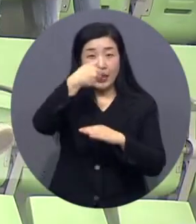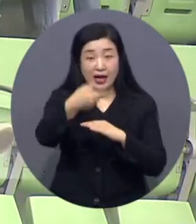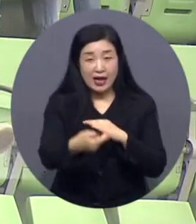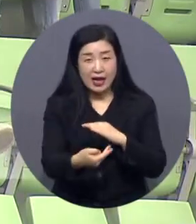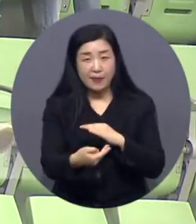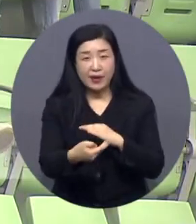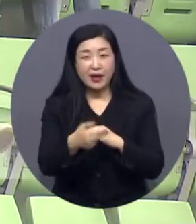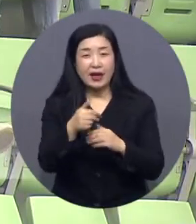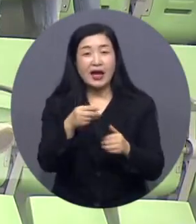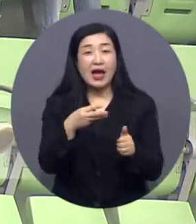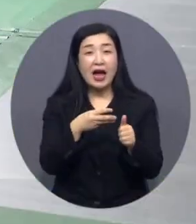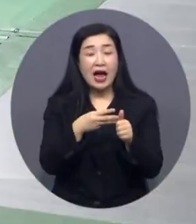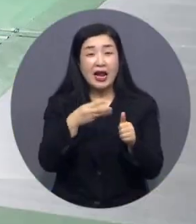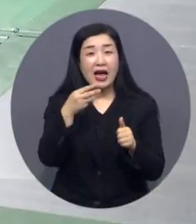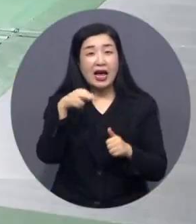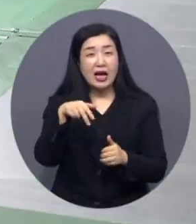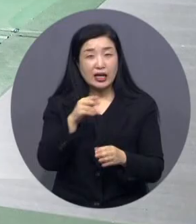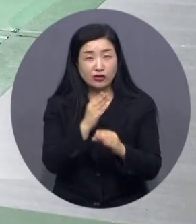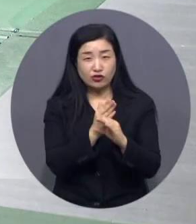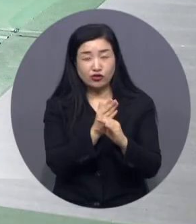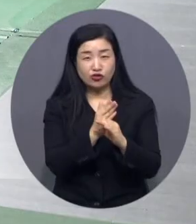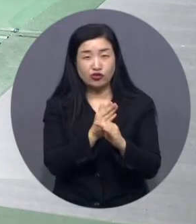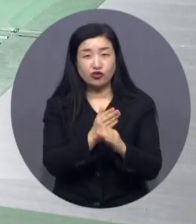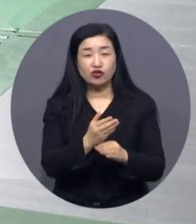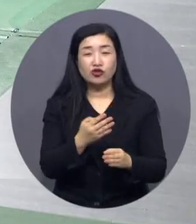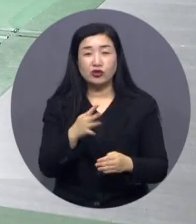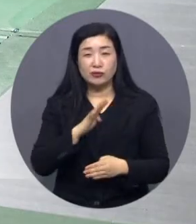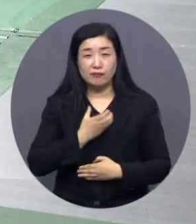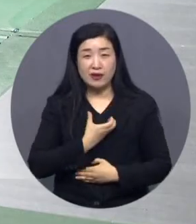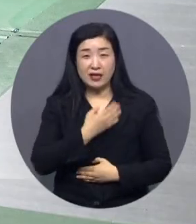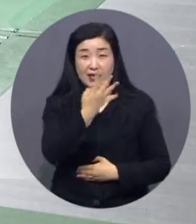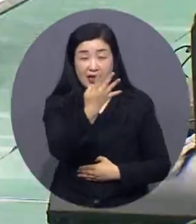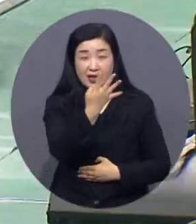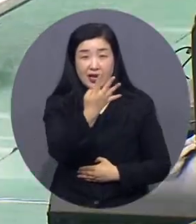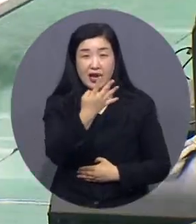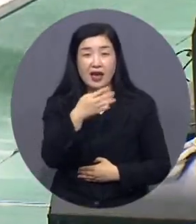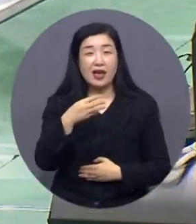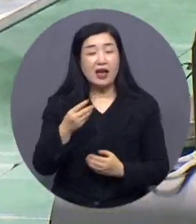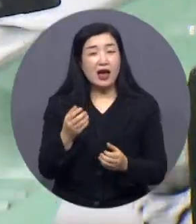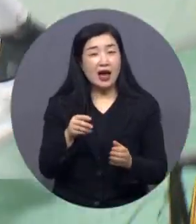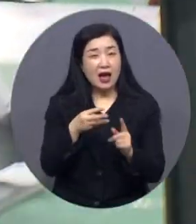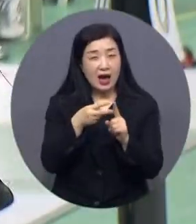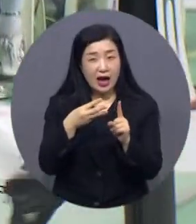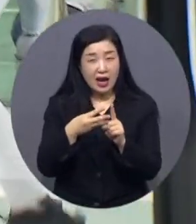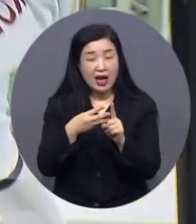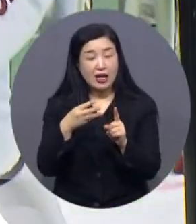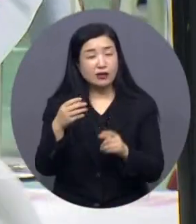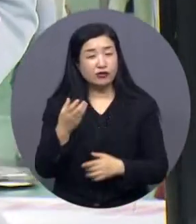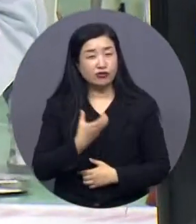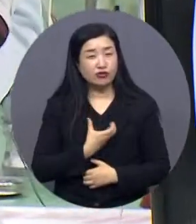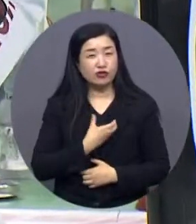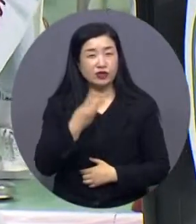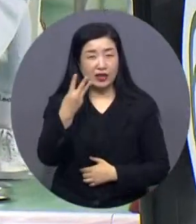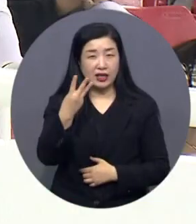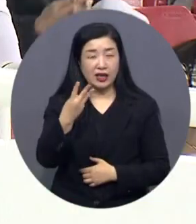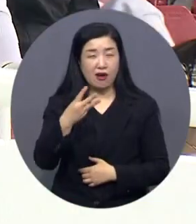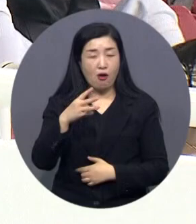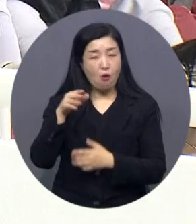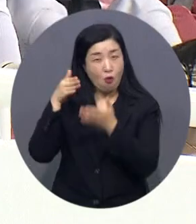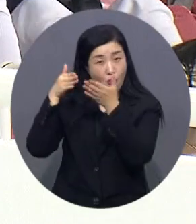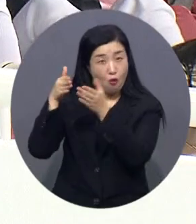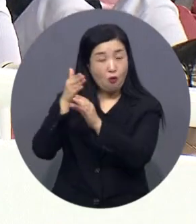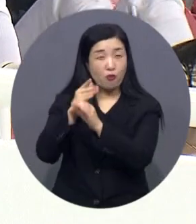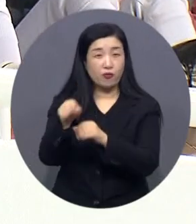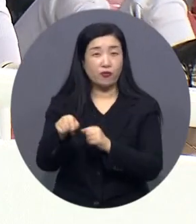한라중 3학년 이예주가 4관왕에 올랐고 한라중 3학년 강지호는 3관왕을 차지해 눈길을